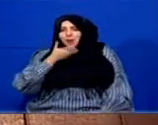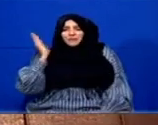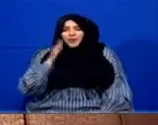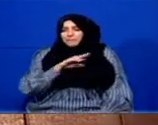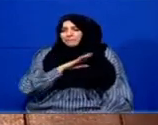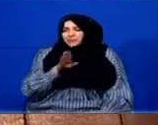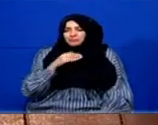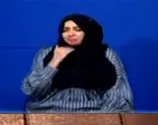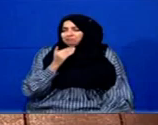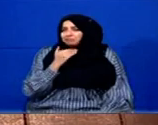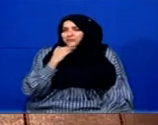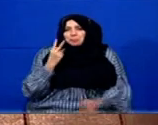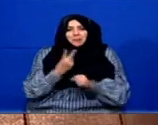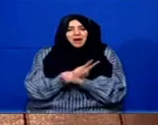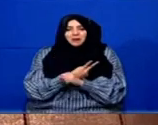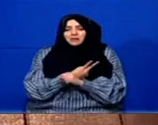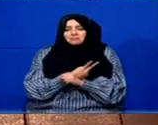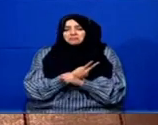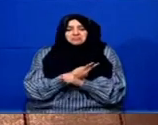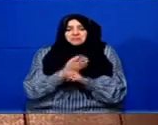من بعض الوالدين